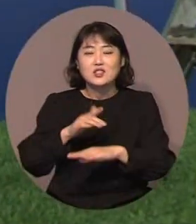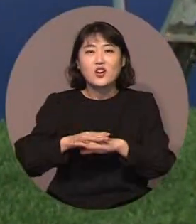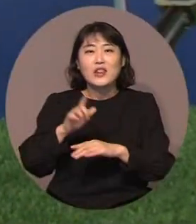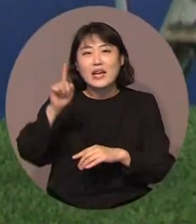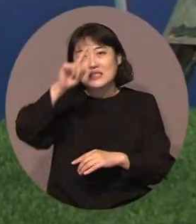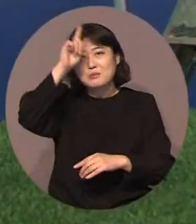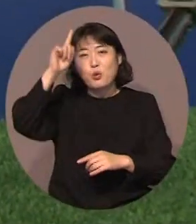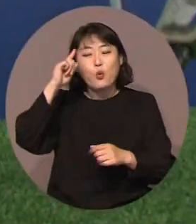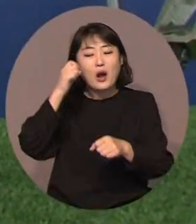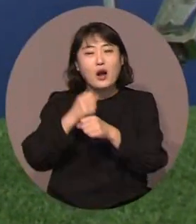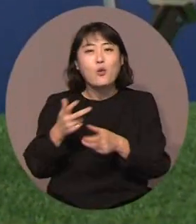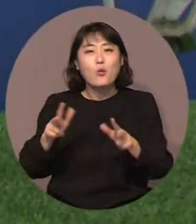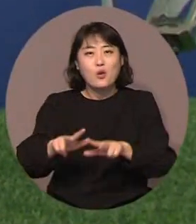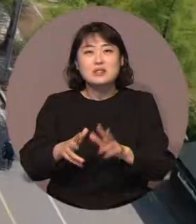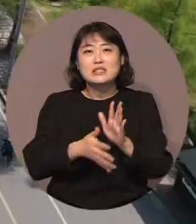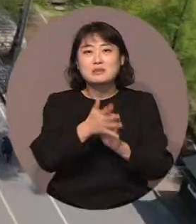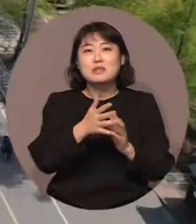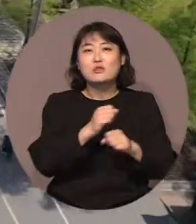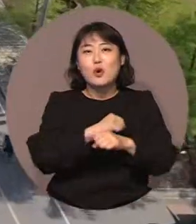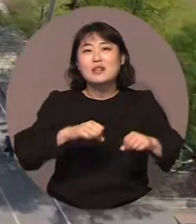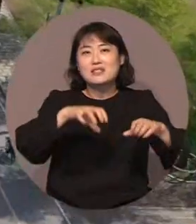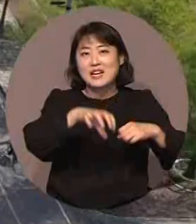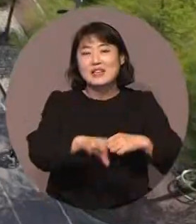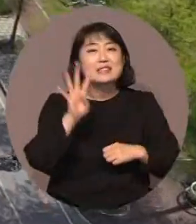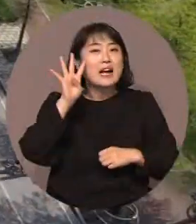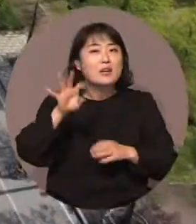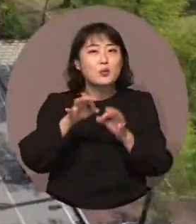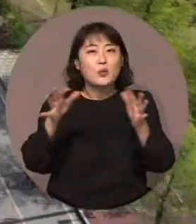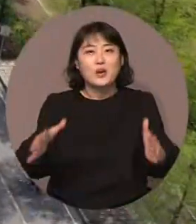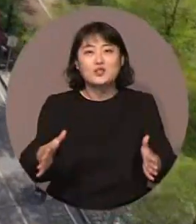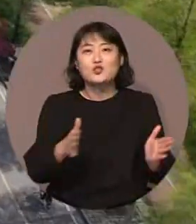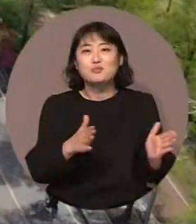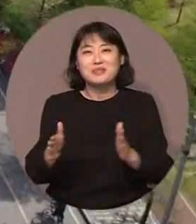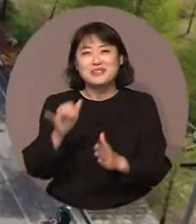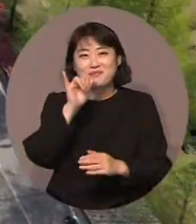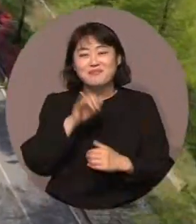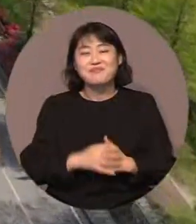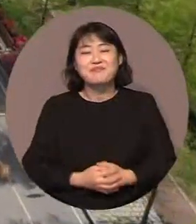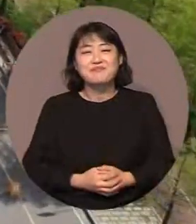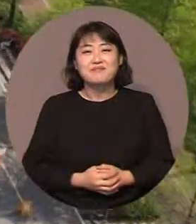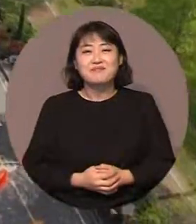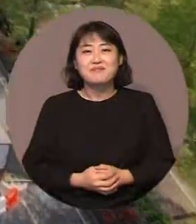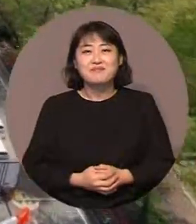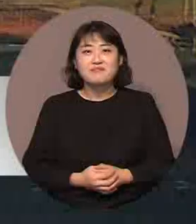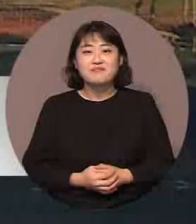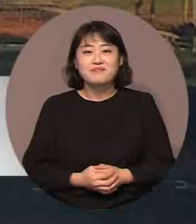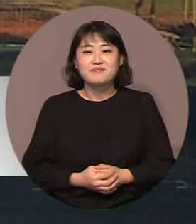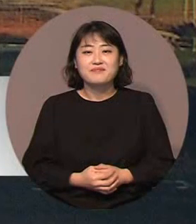과학공원과 시민광장에서 나흘간 계속됩니다. MBC 뉴스 고병관입니다.